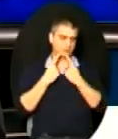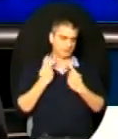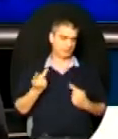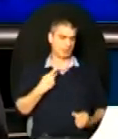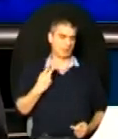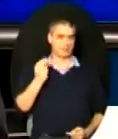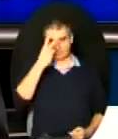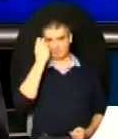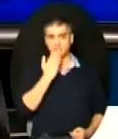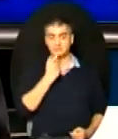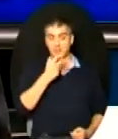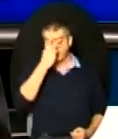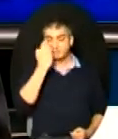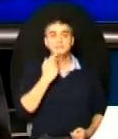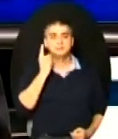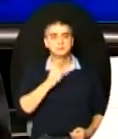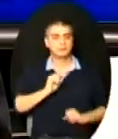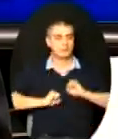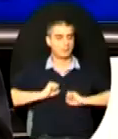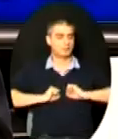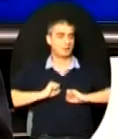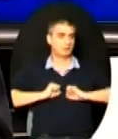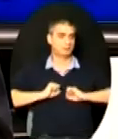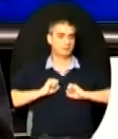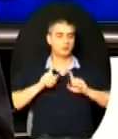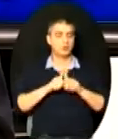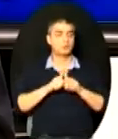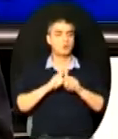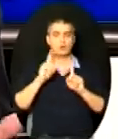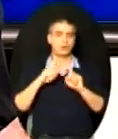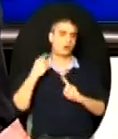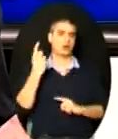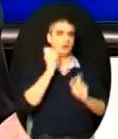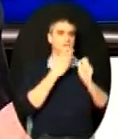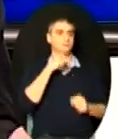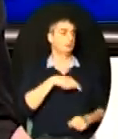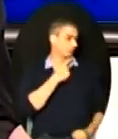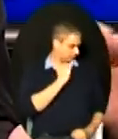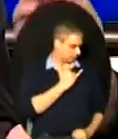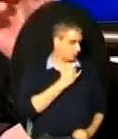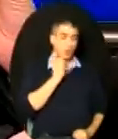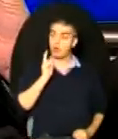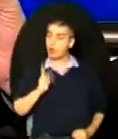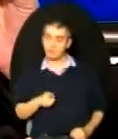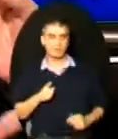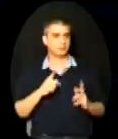לבין ערבי ישראל. ערבי ישראל צריכים לנהוג כמנהג כל אזרח במדינת ישראל. בהחלט. חובות